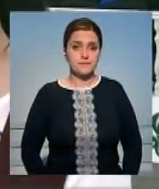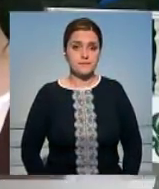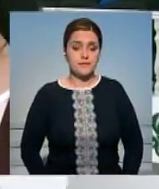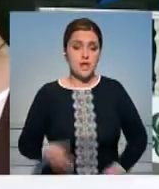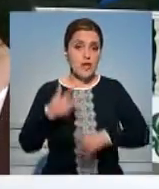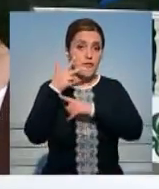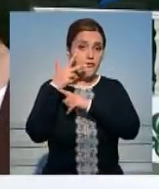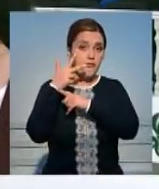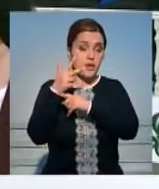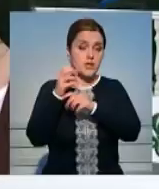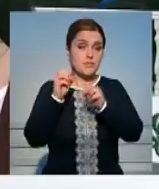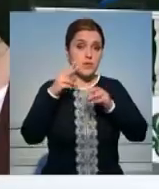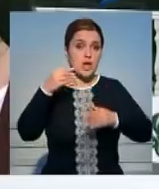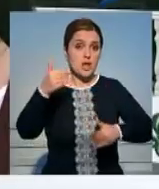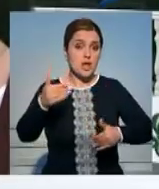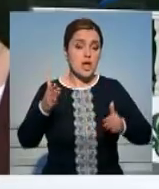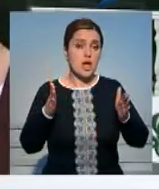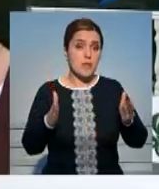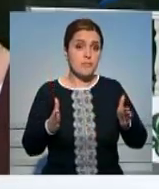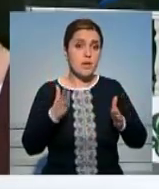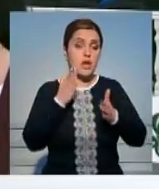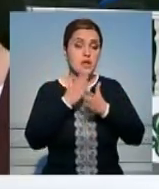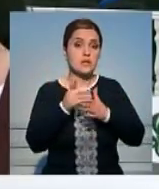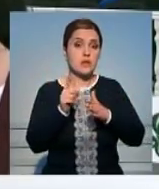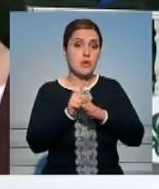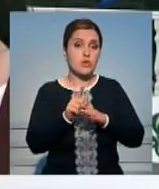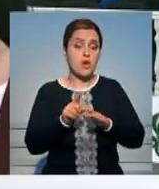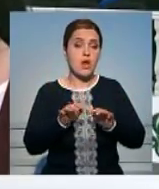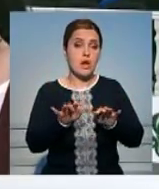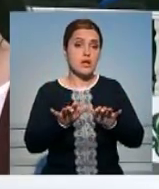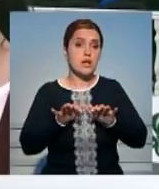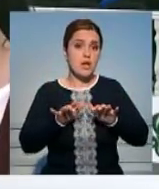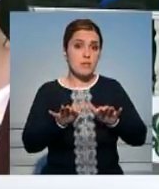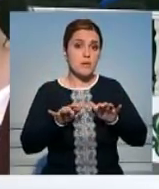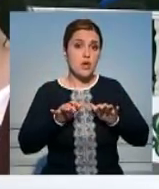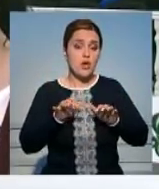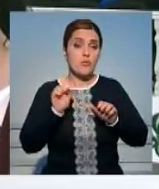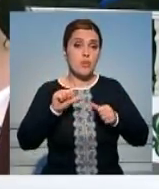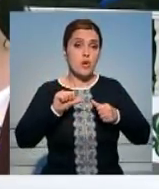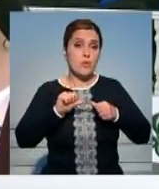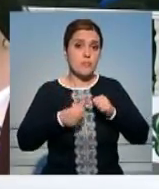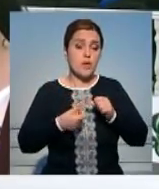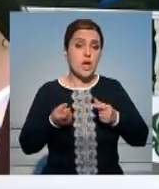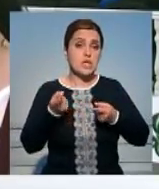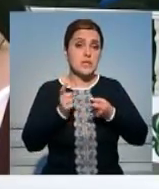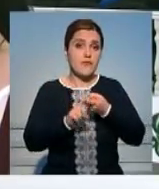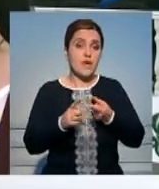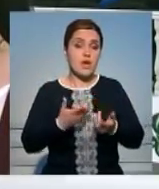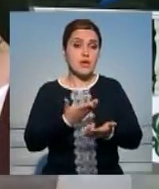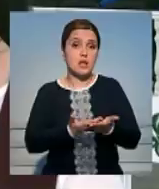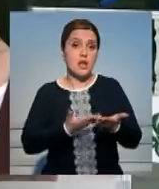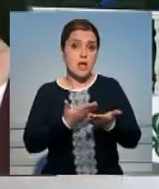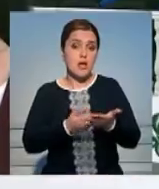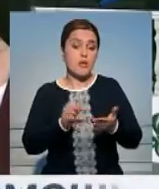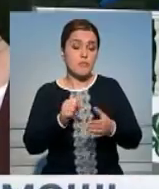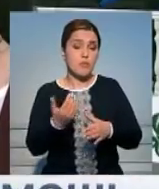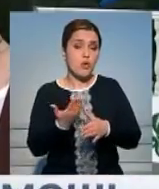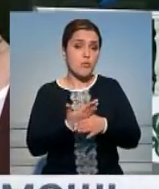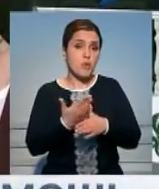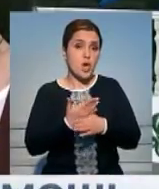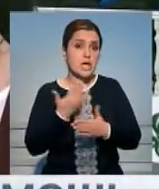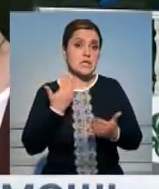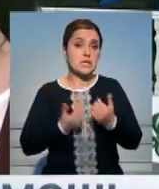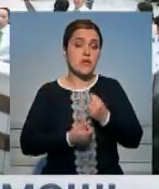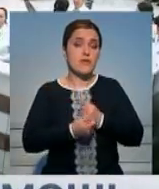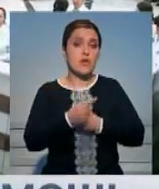Видеокабинки оборудованы сенсорной панелью, веб-камерой и портативным компьютером. На постоянной связи онлайн-консультанты, которые помогут, если возникнут